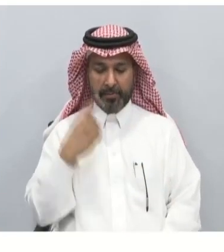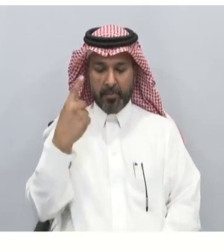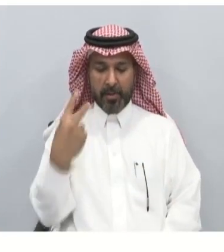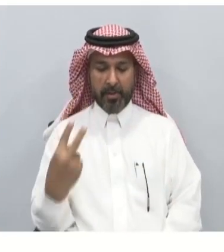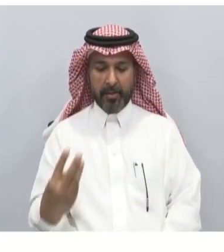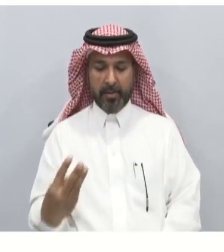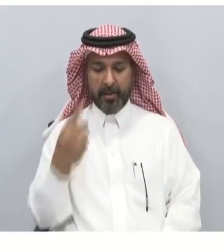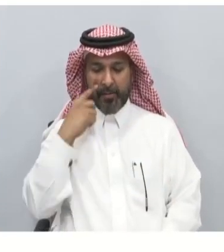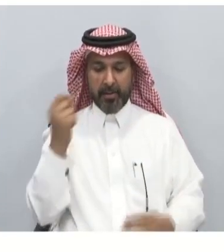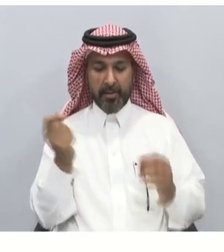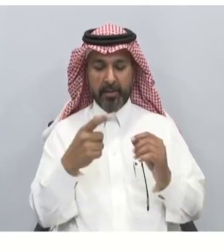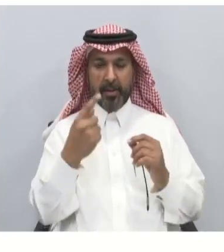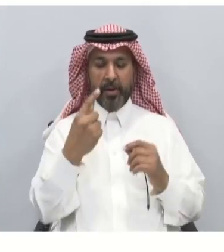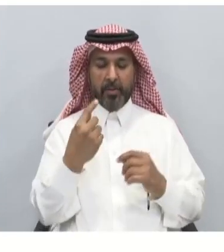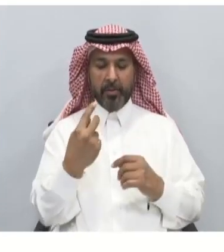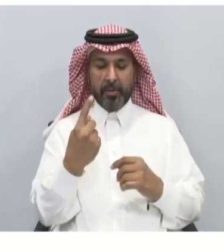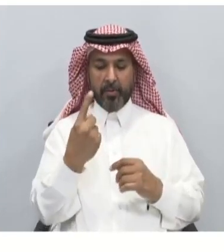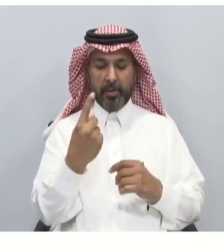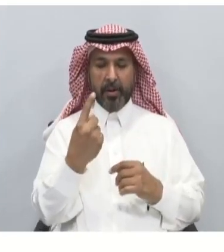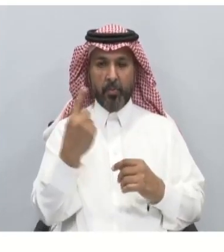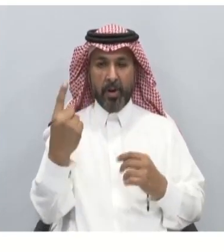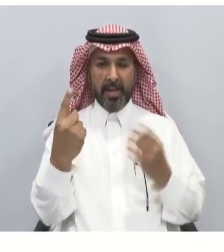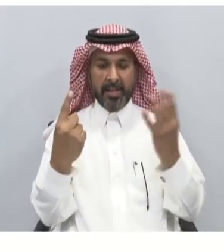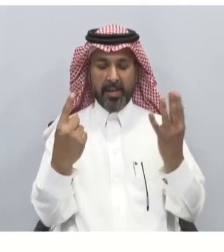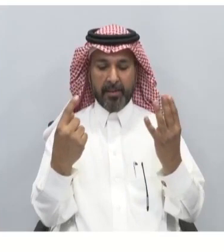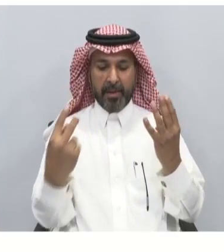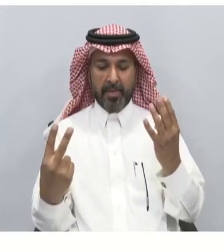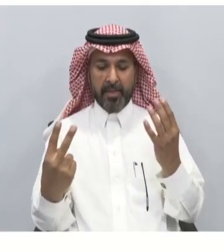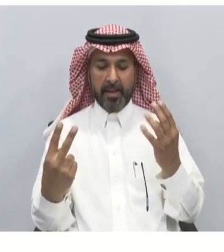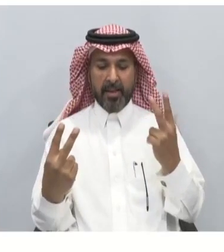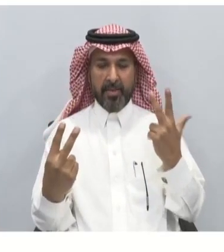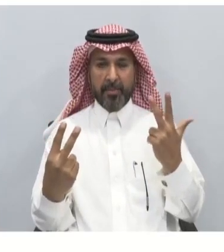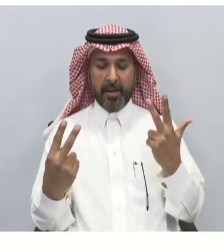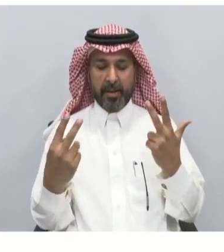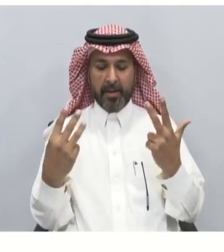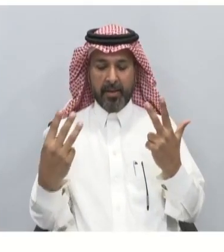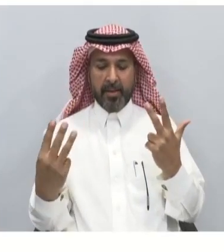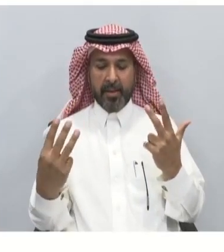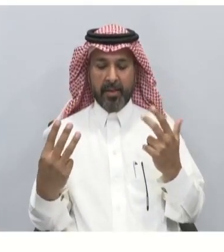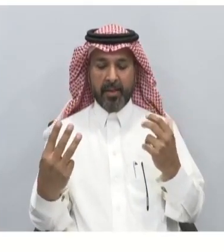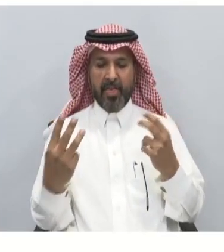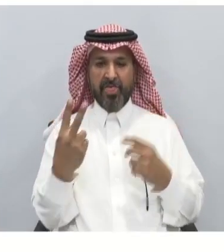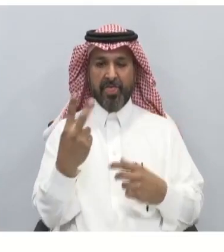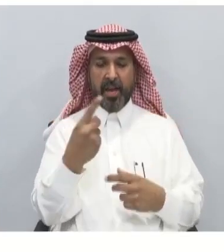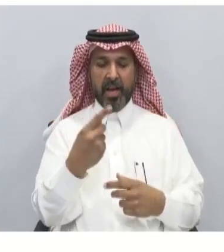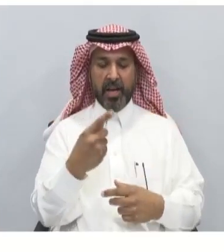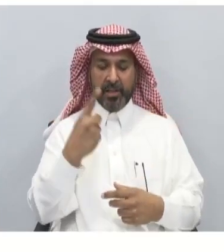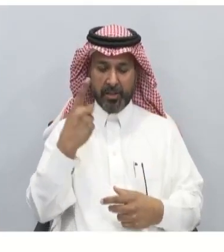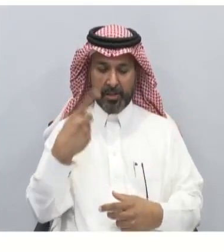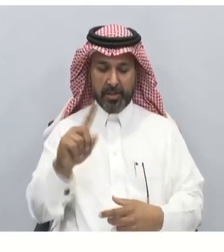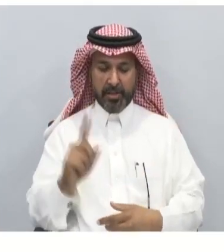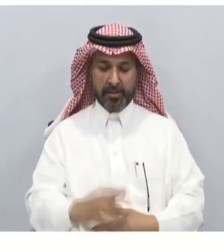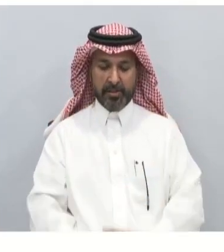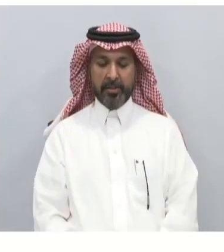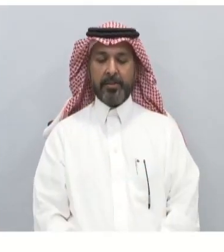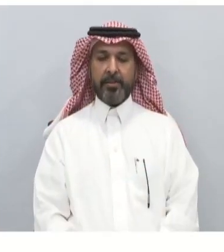1 و 2 و 3، المخرجات 1 خرجت ب 4، 2 خرجت ب 8، 3 خرجت ب